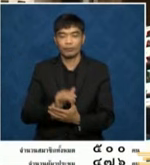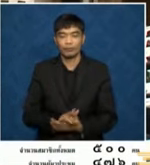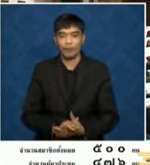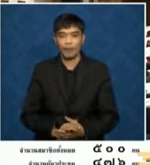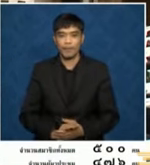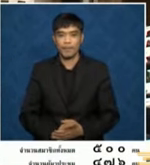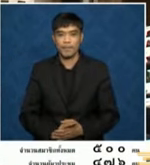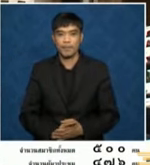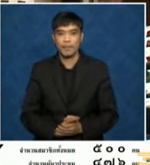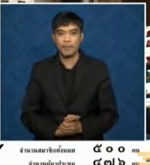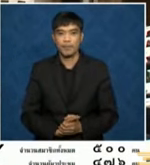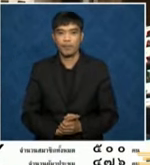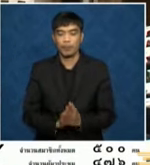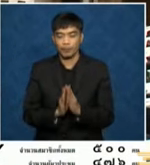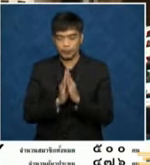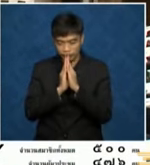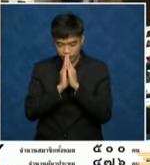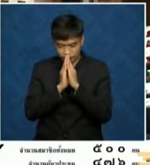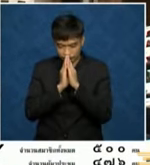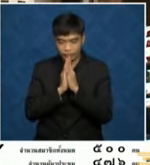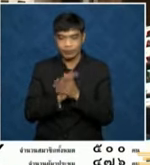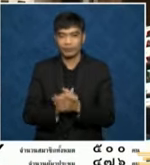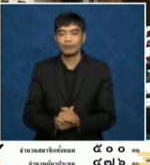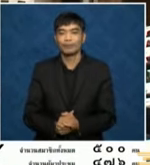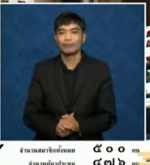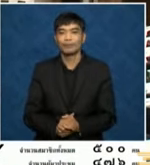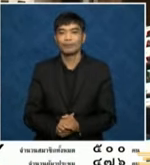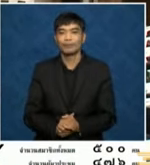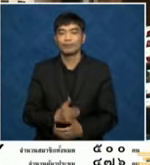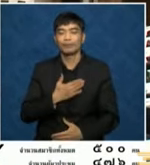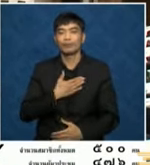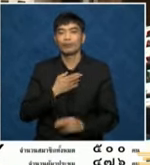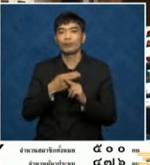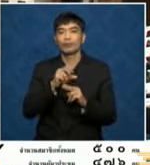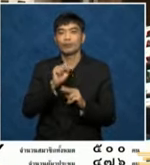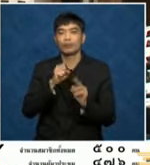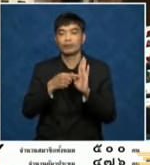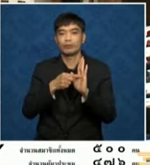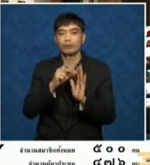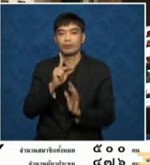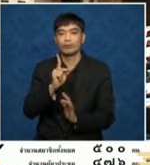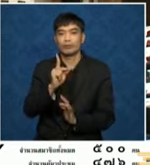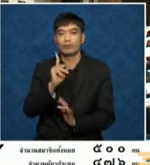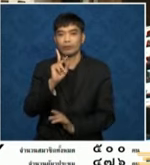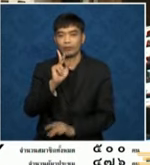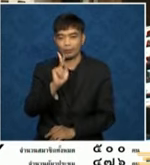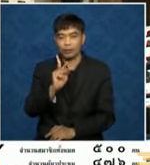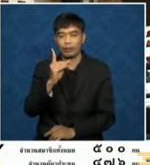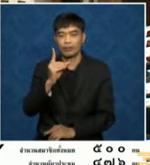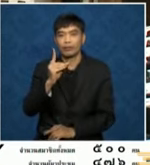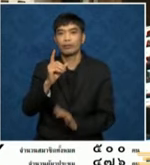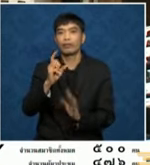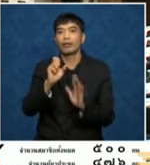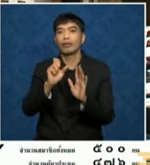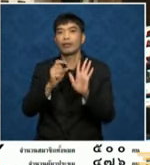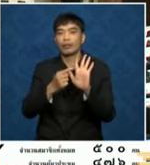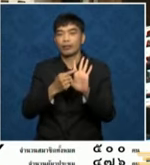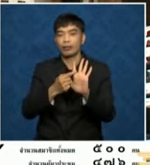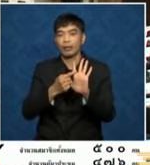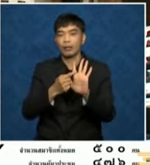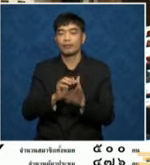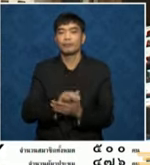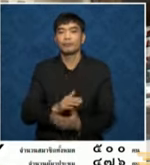กราบเรียนท่านประธานสภาที่เคารพผมนายศักดาวิเชียรศิลป์สมาชิกสภาผู้แทนราษฎรจังหวัดกาญจนบุ